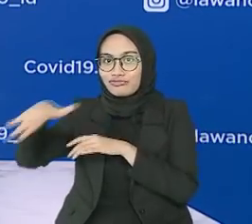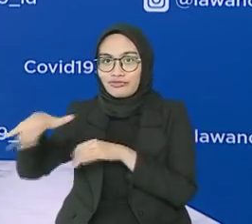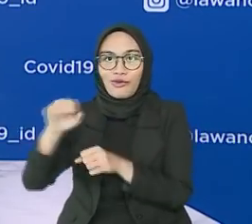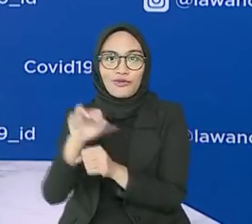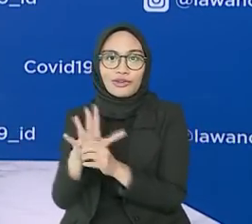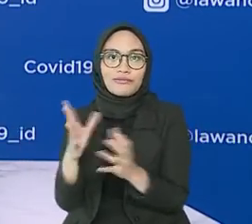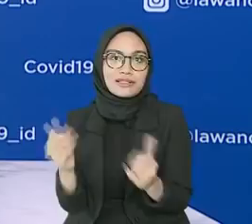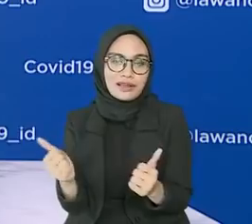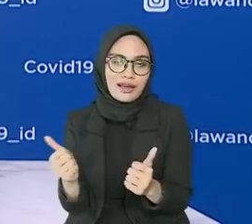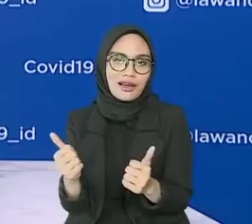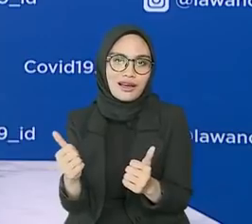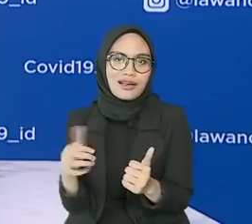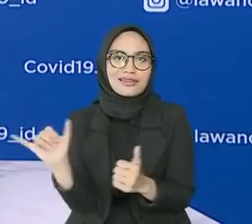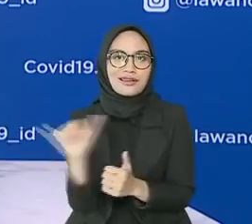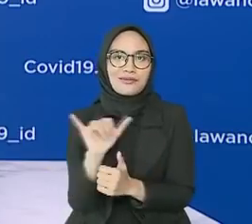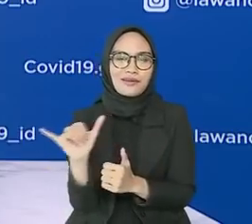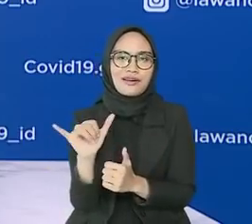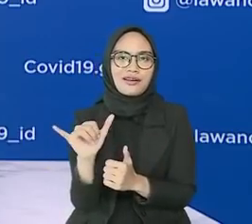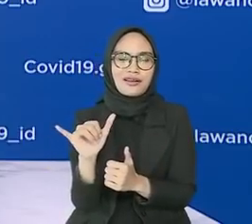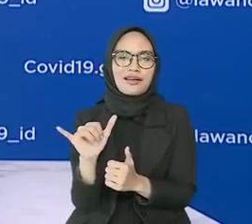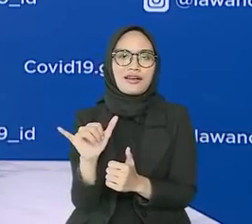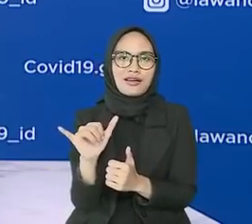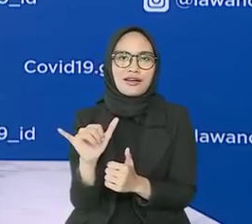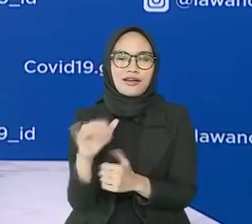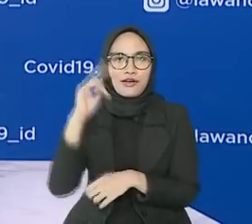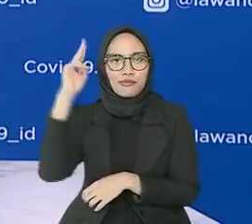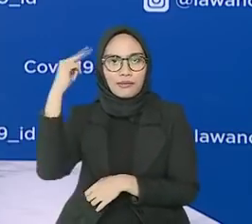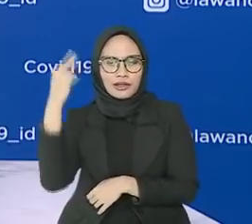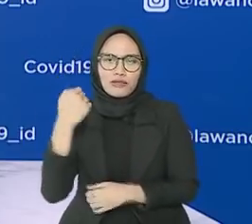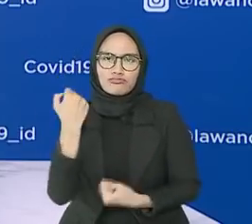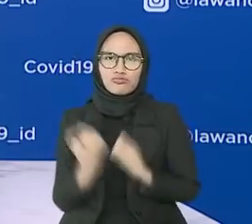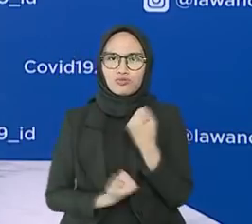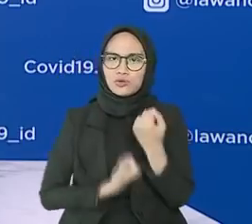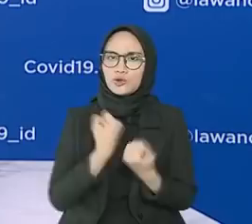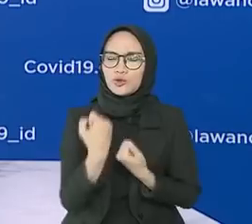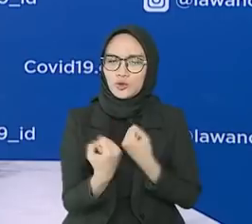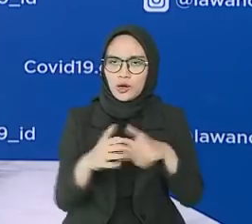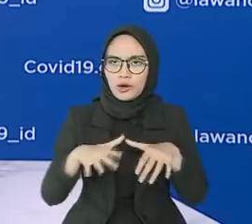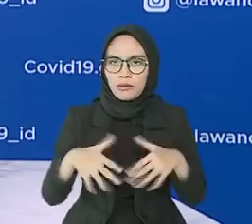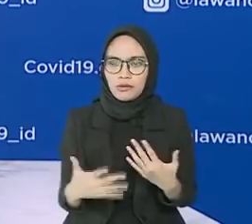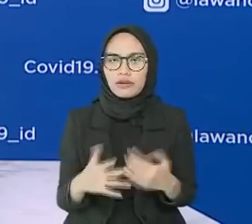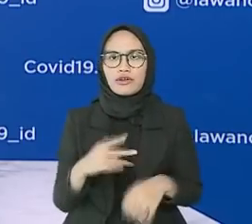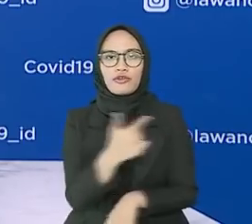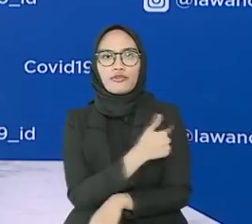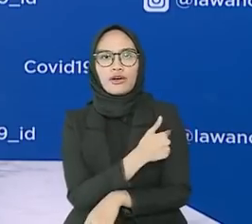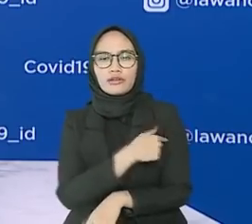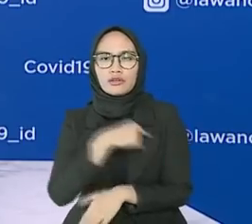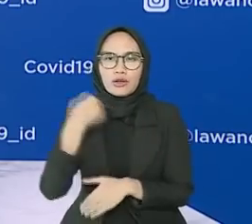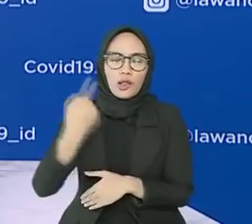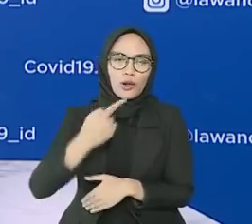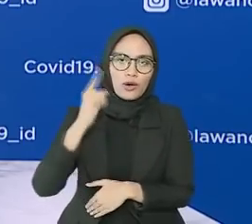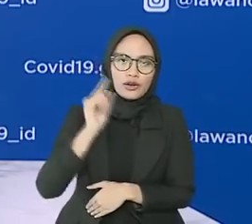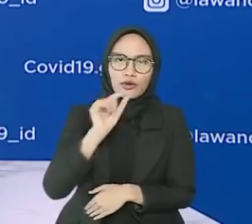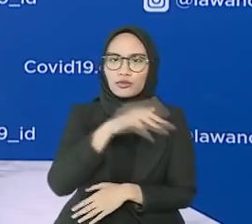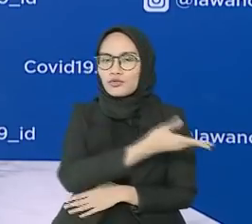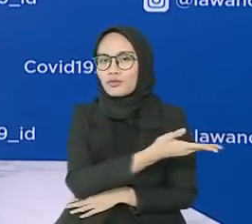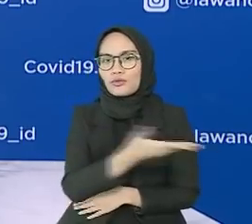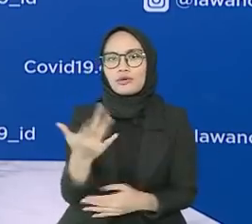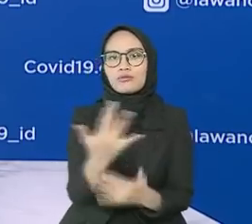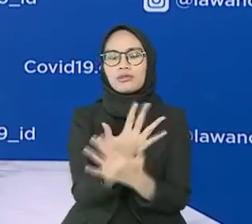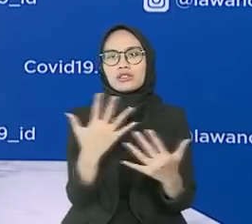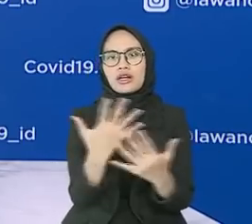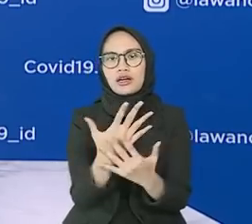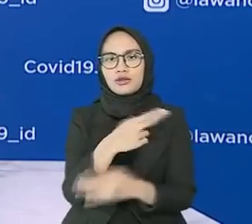walau tanpa gejala. Pemerintah terus meningkatkan cakupan vaksinasi ke depannya, termasuk untuk anak-anak,